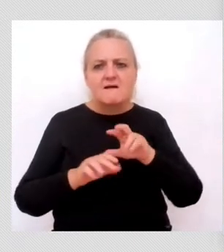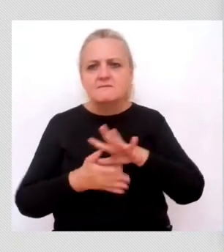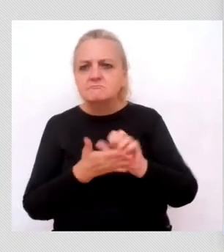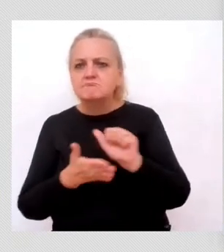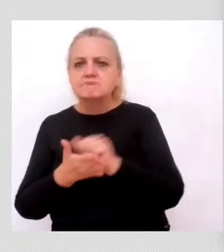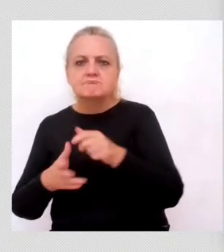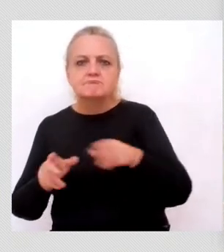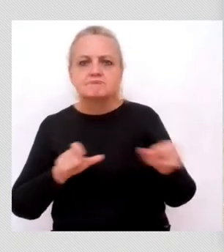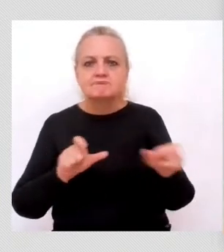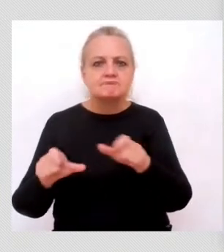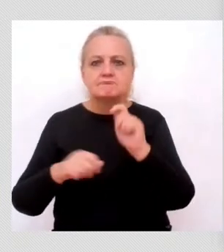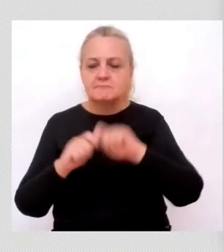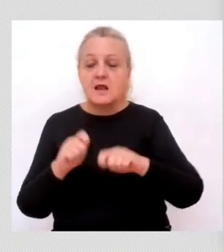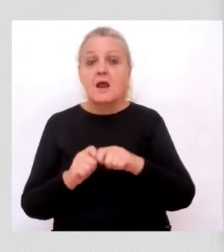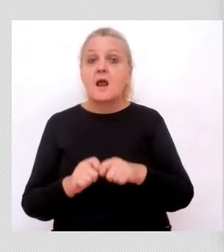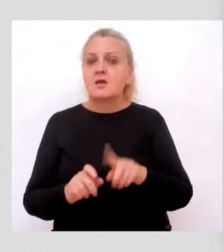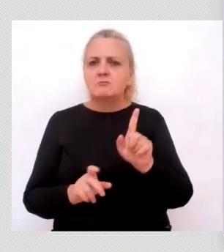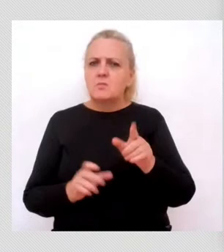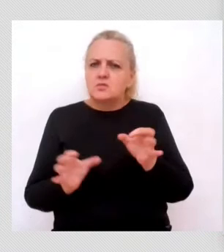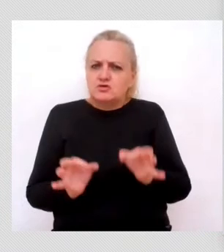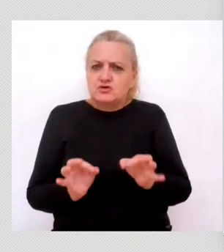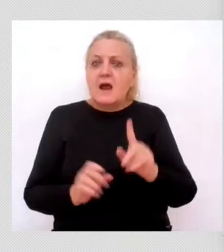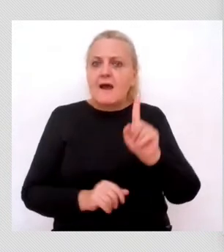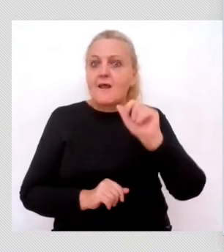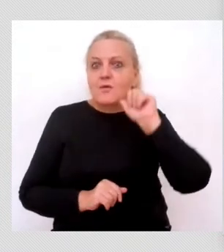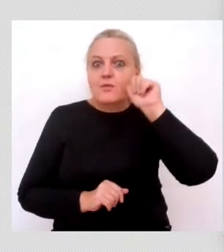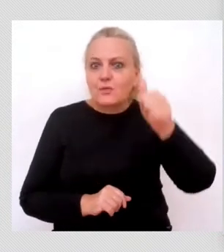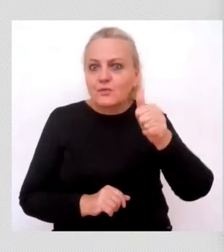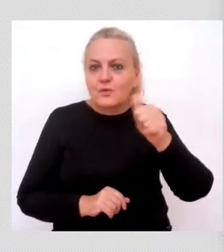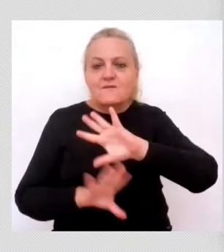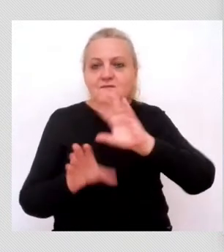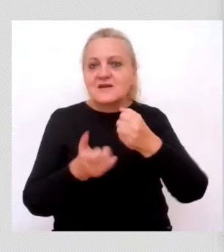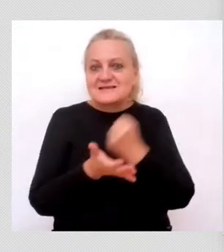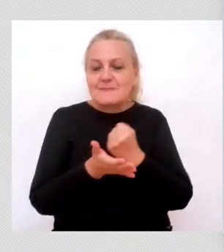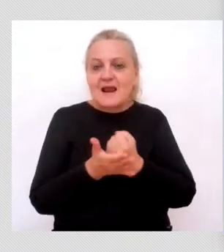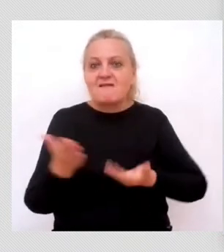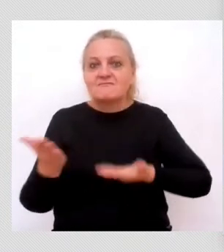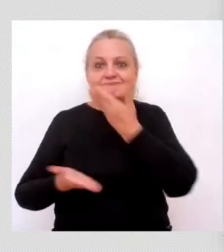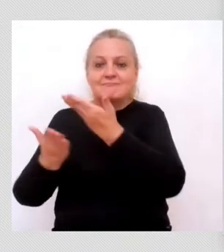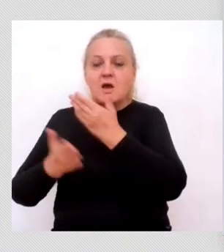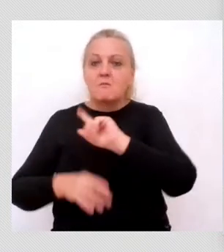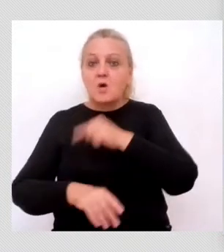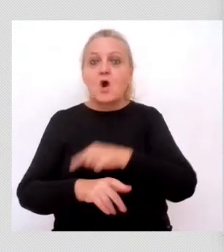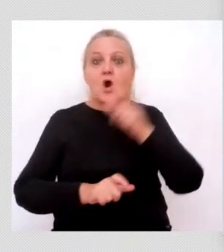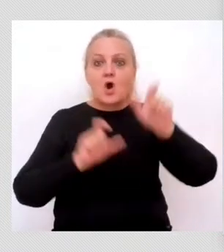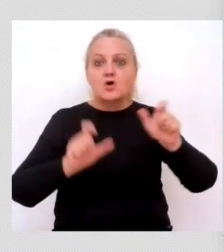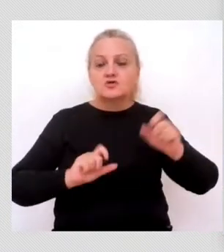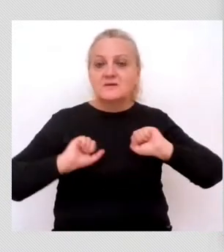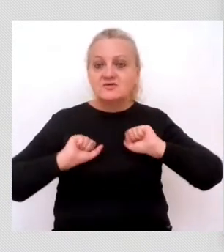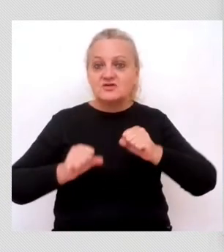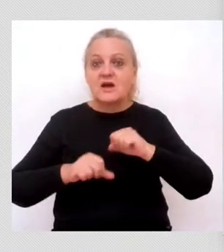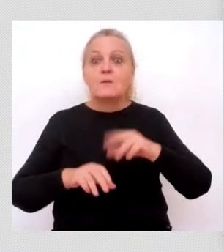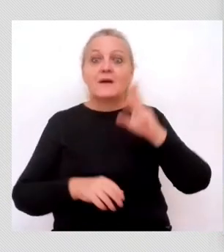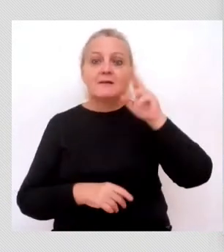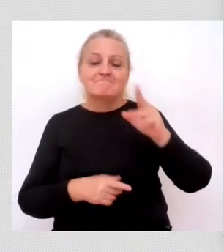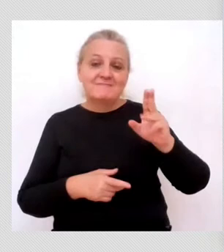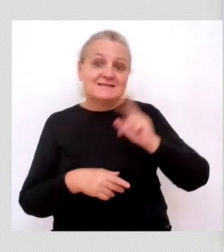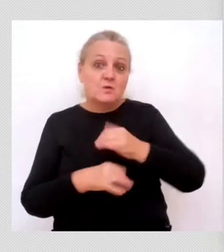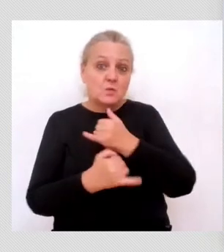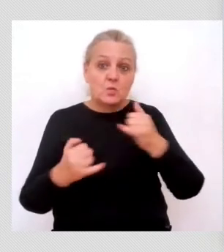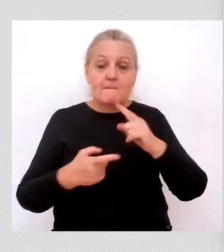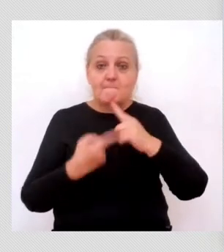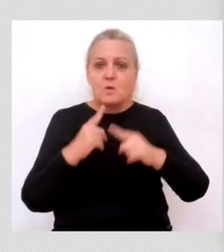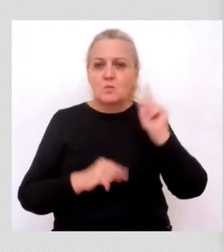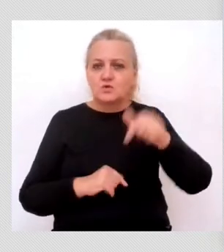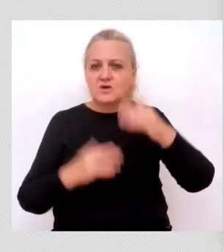I nie dziś, ale jutro. Wszystkie sprawy, które trafiają do prokuratury, powodują, że osoby, które są zaangażowane w korupcję polityczną, muszą mieć